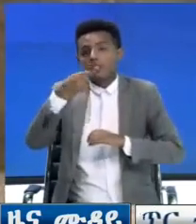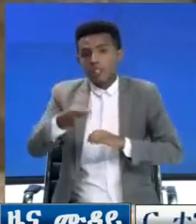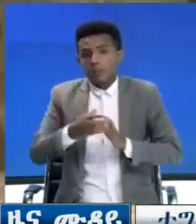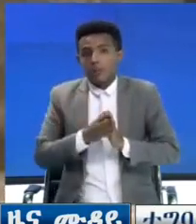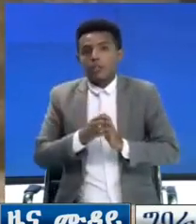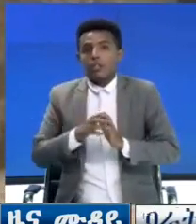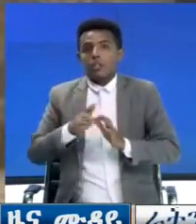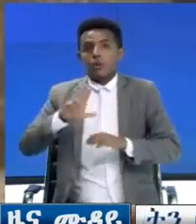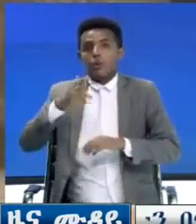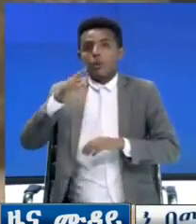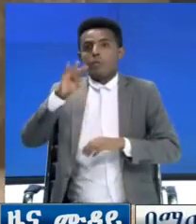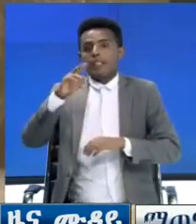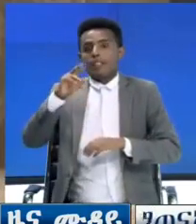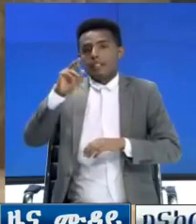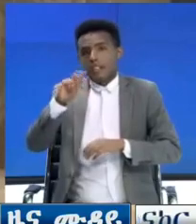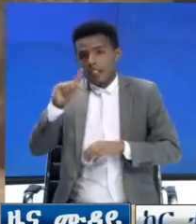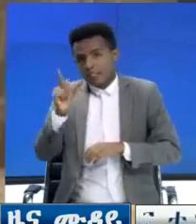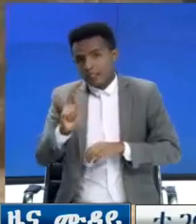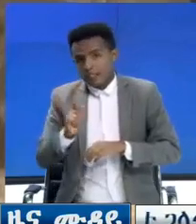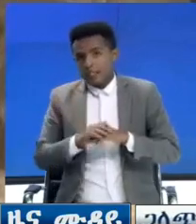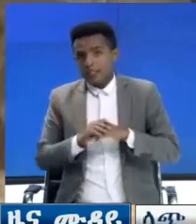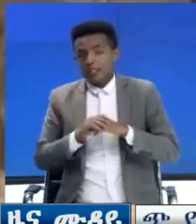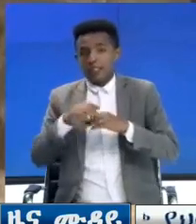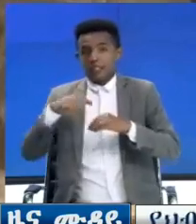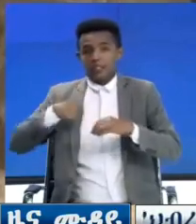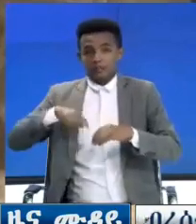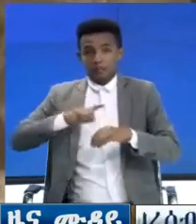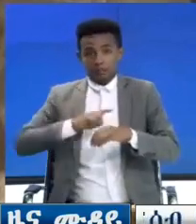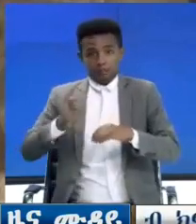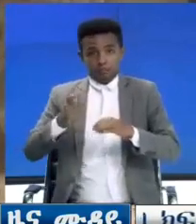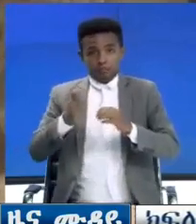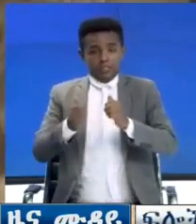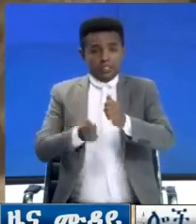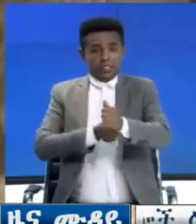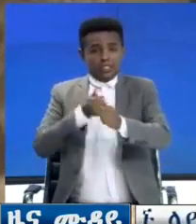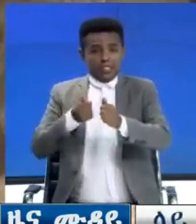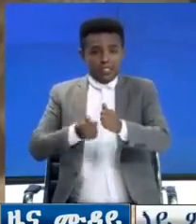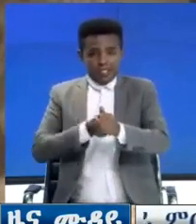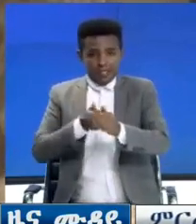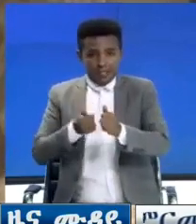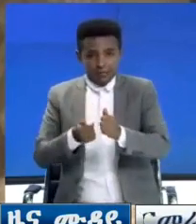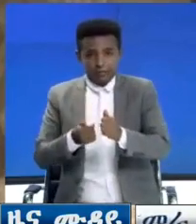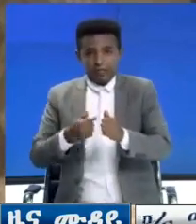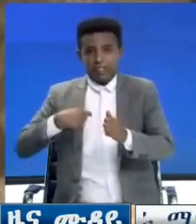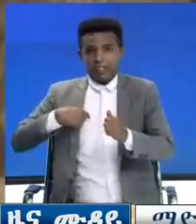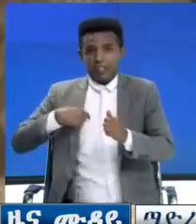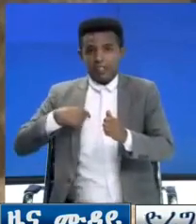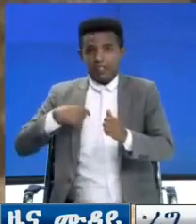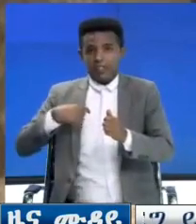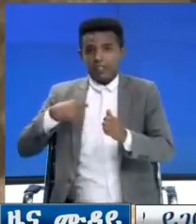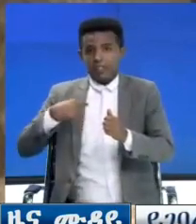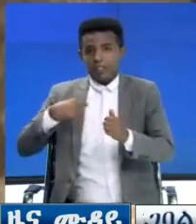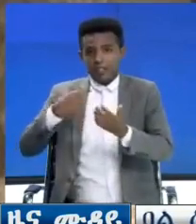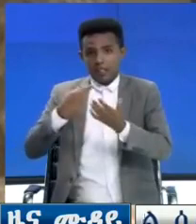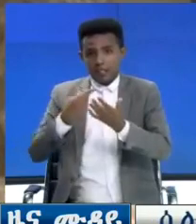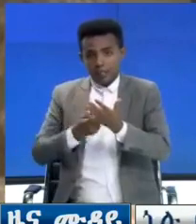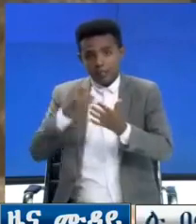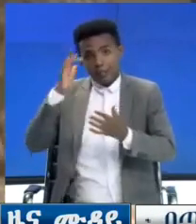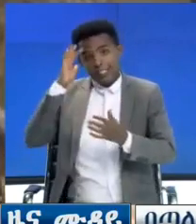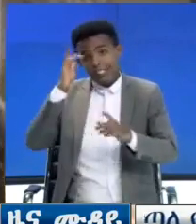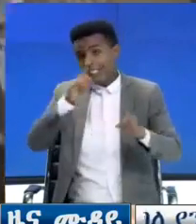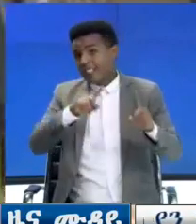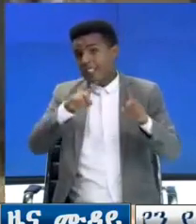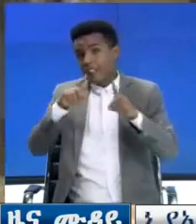ሮመዷንን የብዚያችን እየሆን እንከታተላለን። ደግሞ ይሄ በሽታ ደግሞ የብቻ